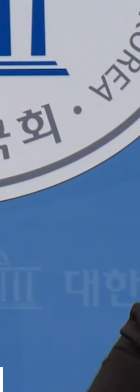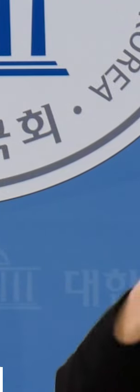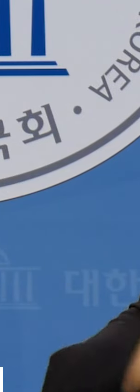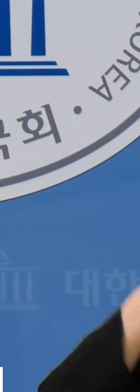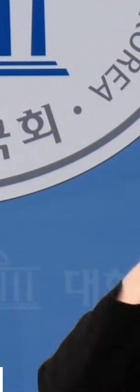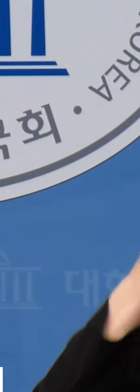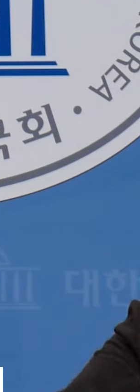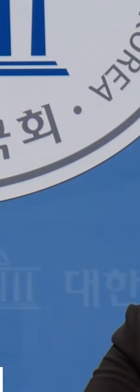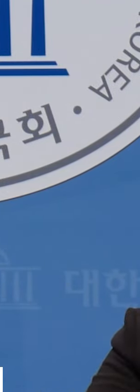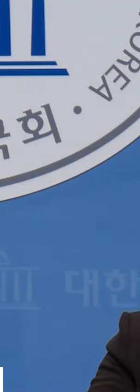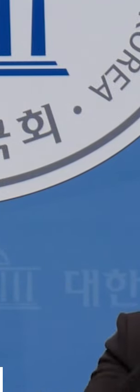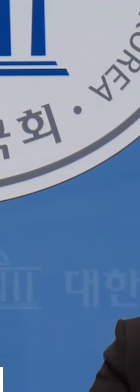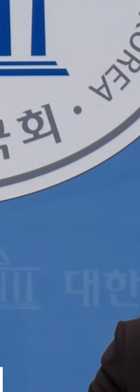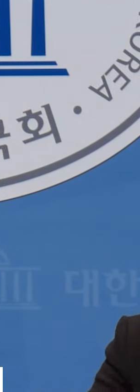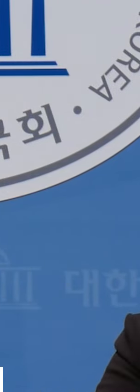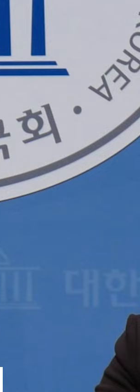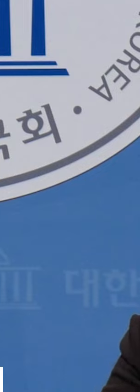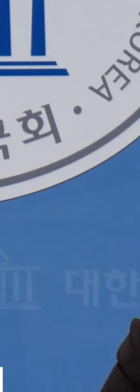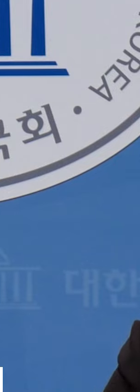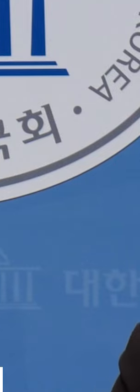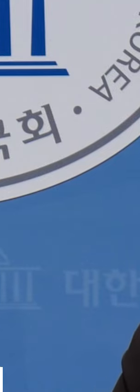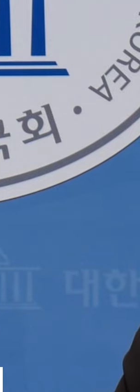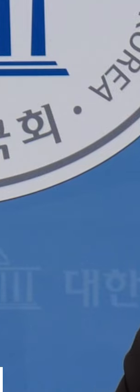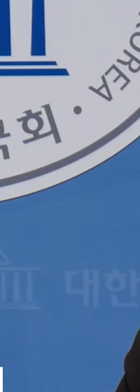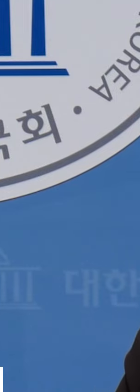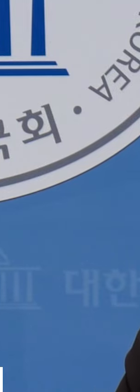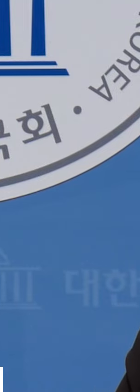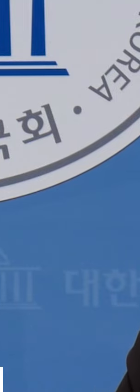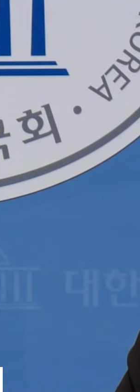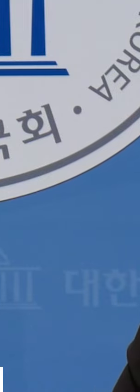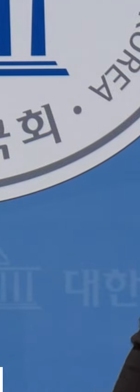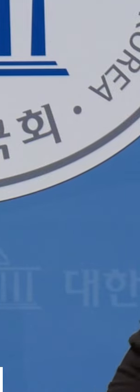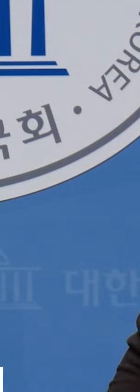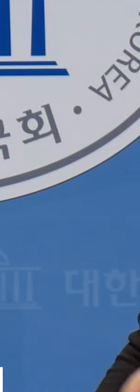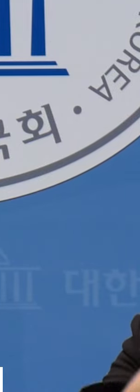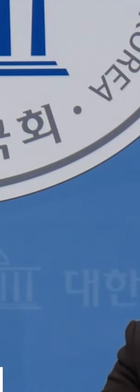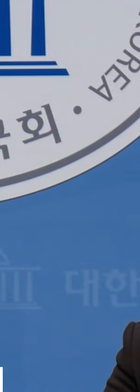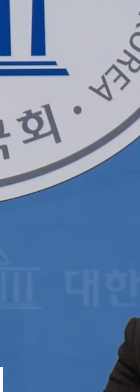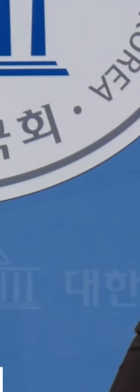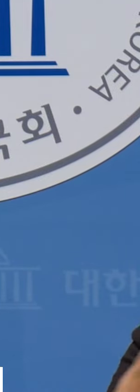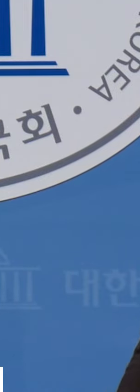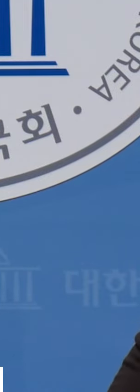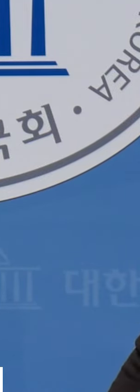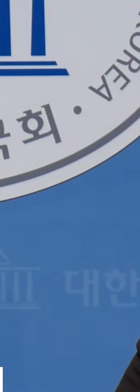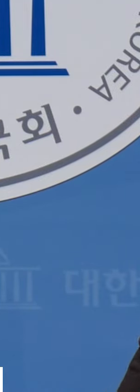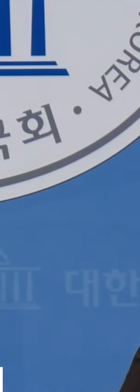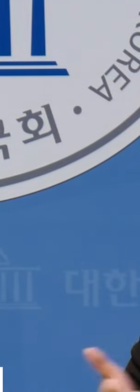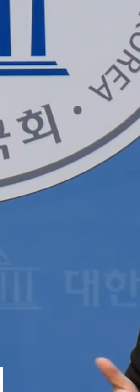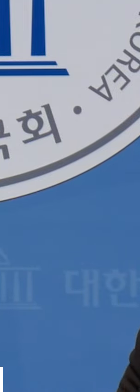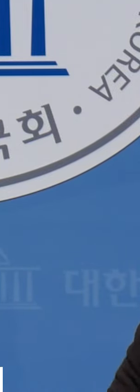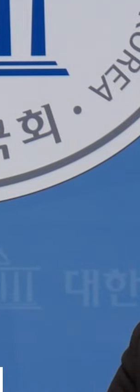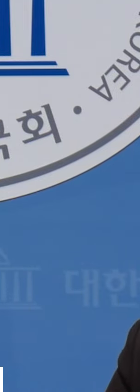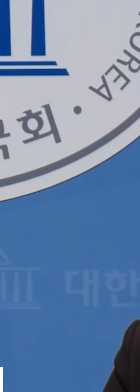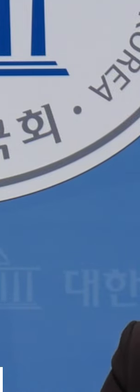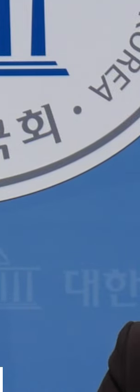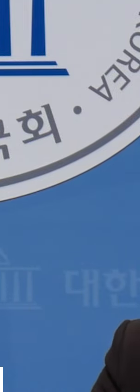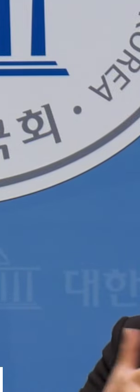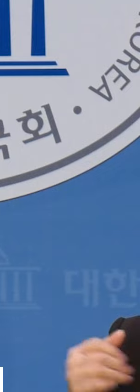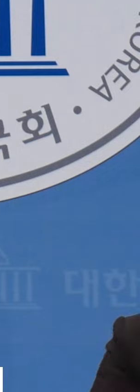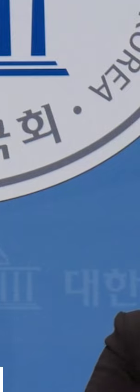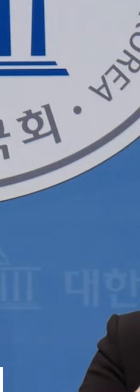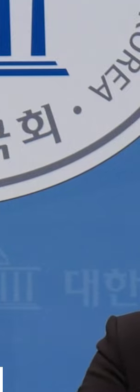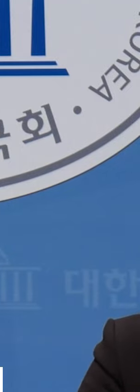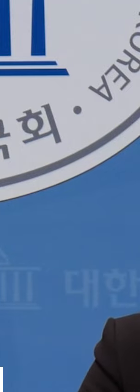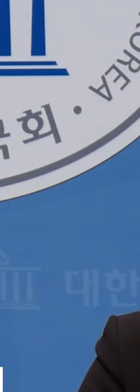심히 우려스럽습니다. 총칼로 아무 죄 없는 국민을 학살하는 국가폭력을